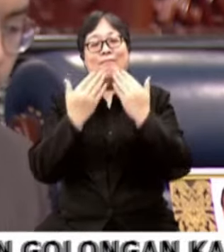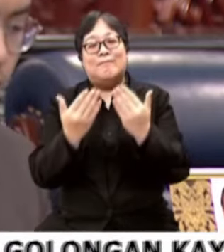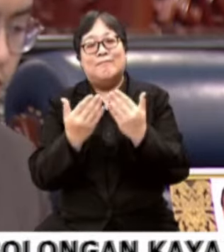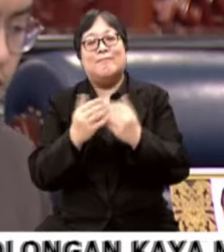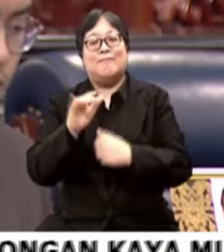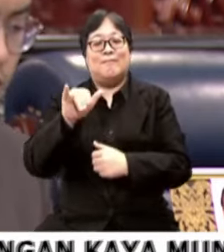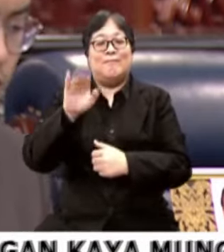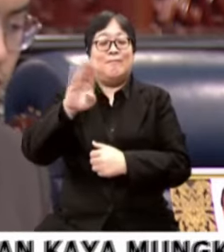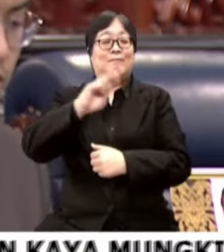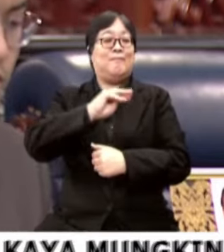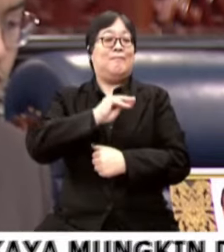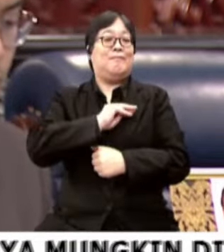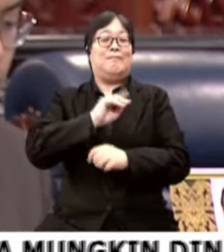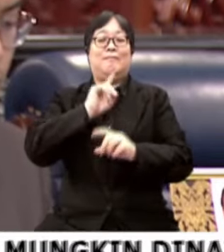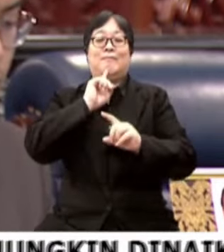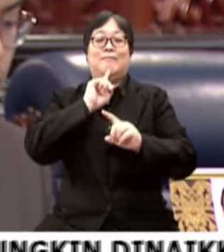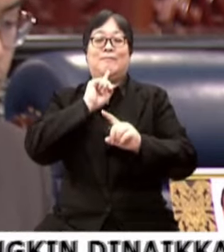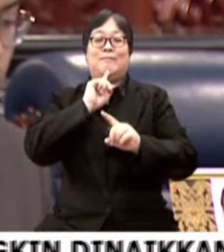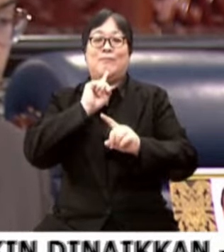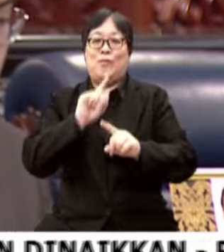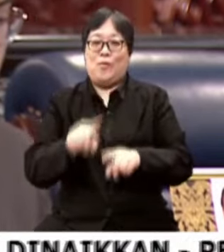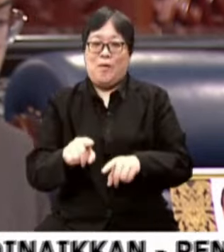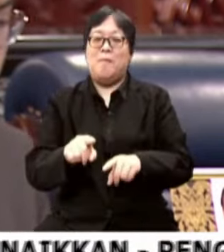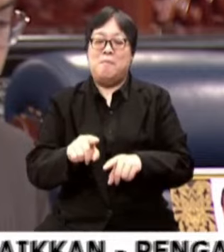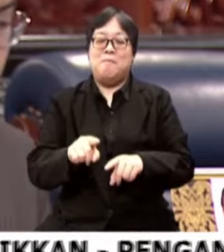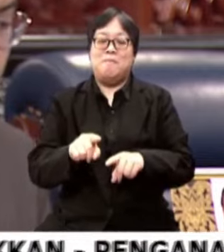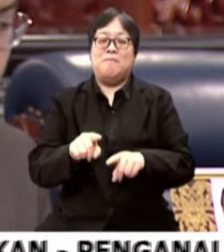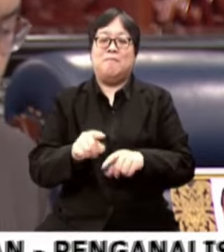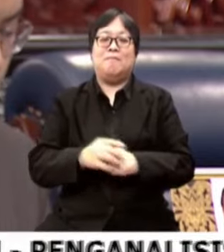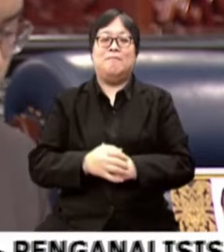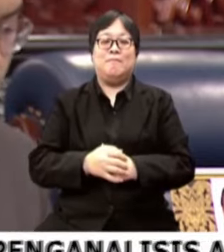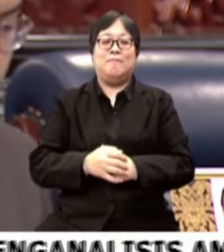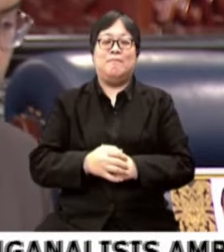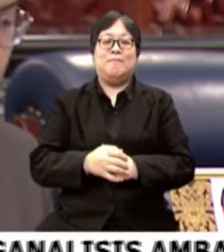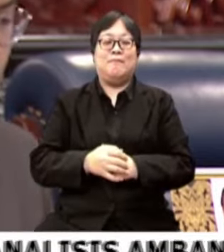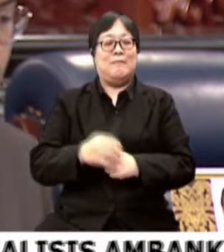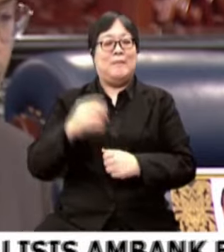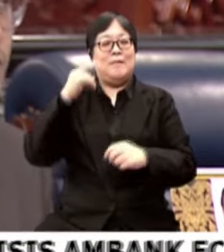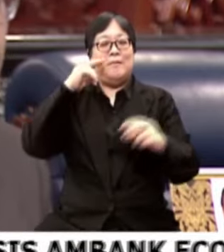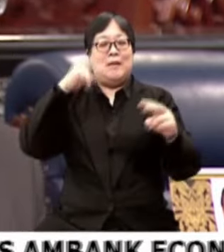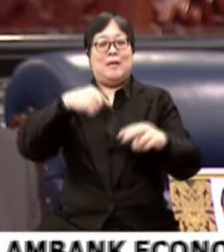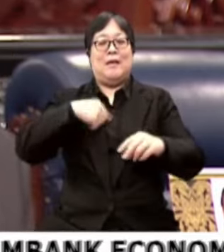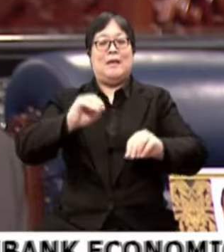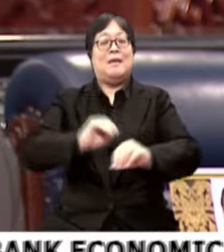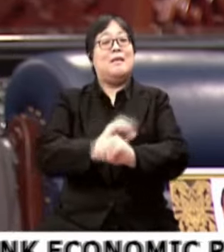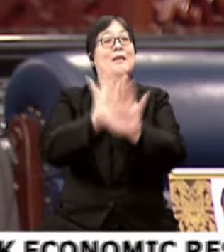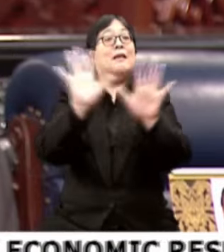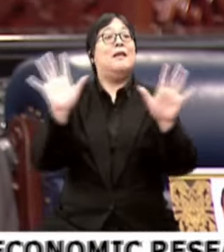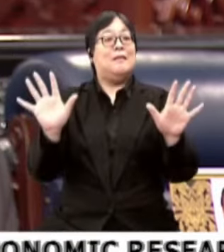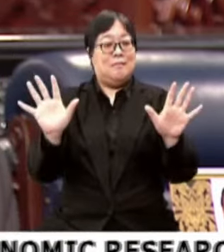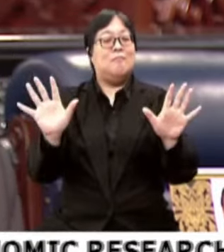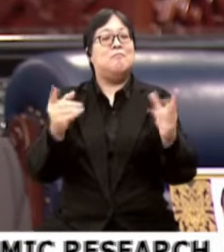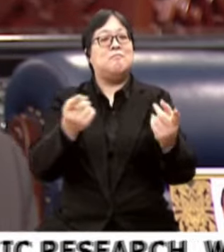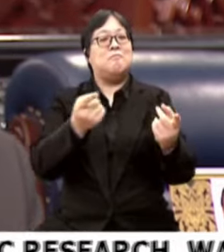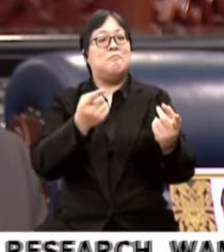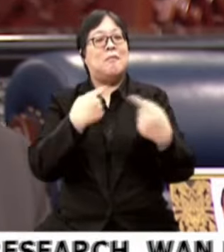menteri atas jawaban yang diberi pada pendapat saya jelas jawabannya